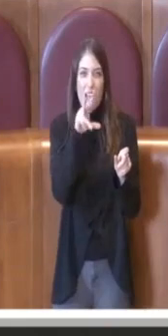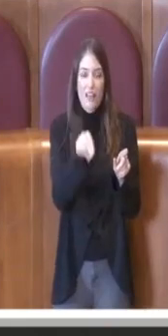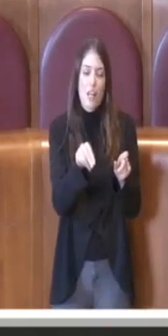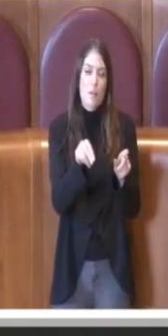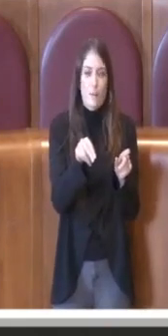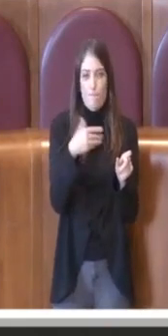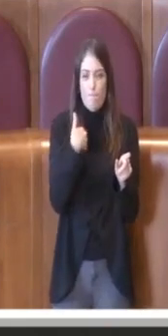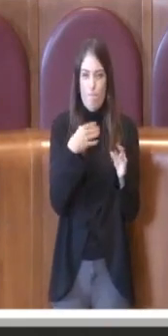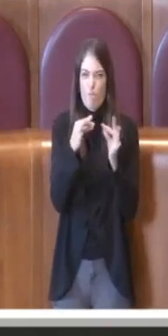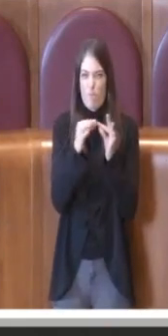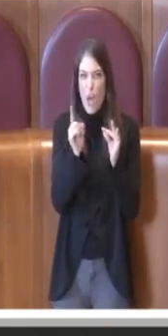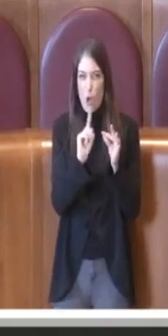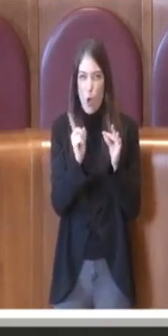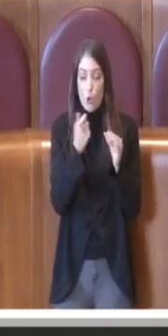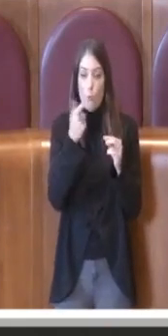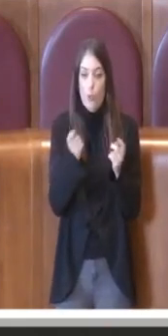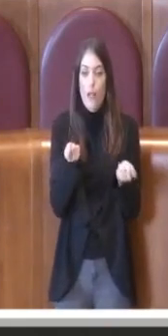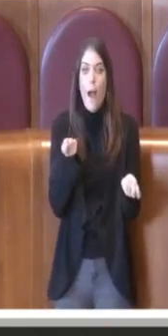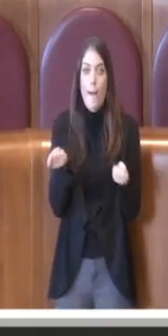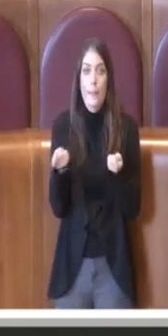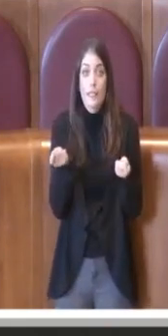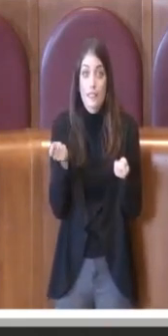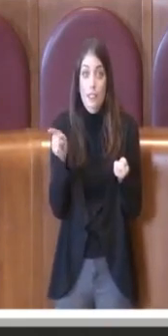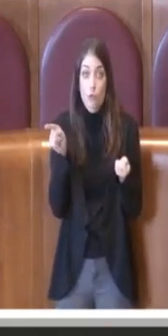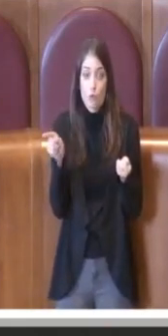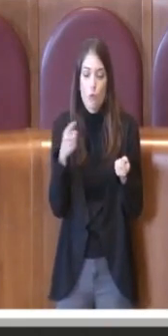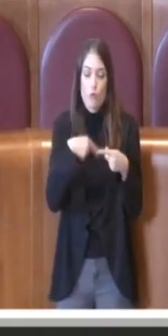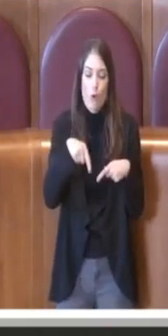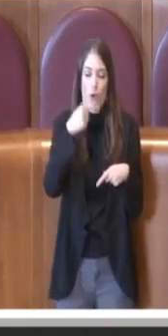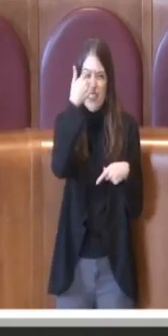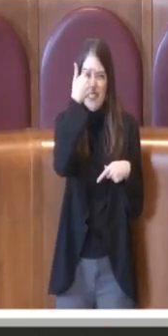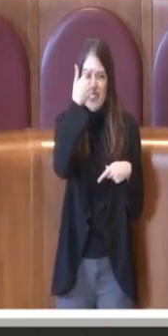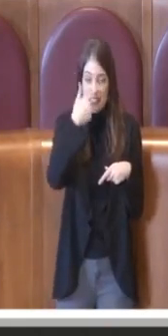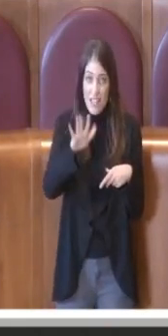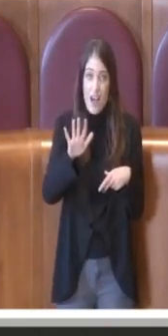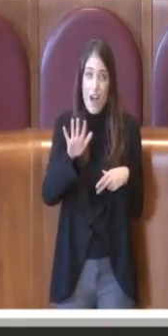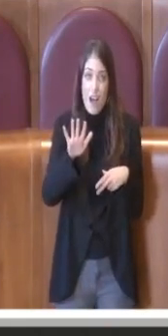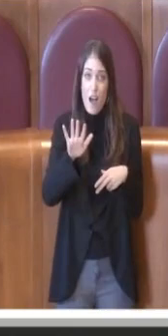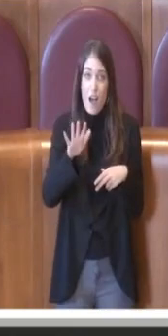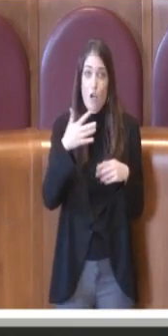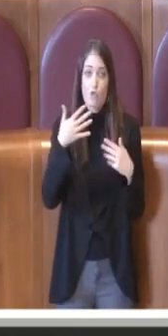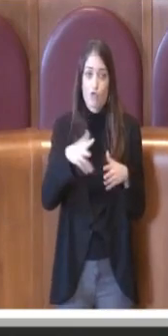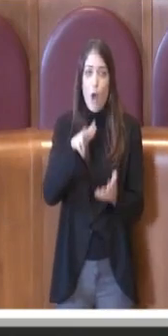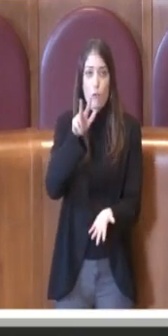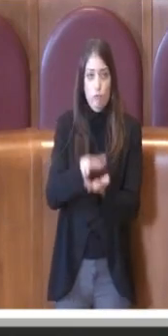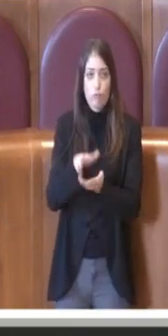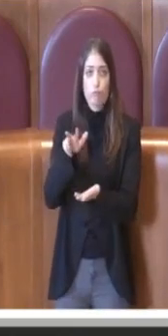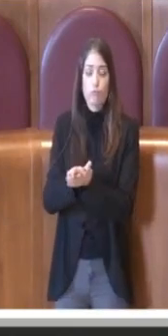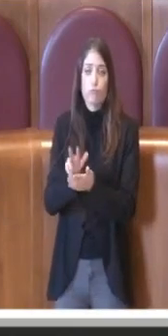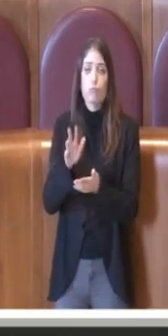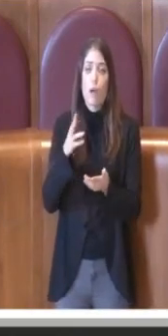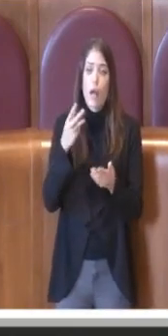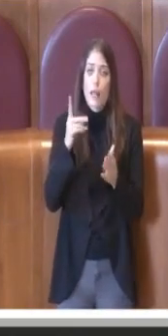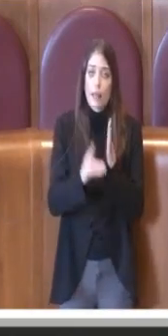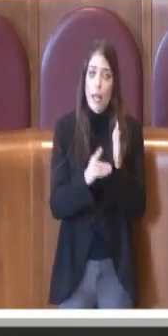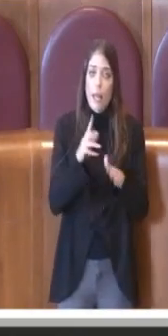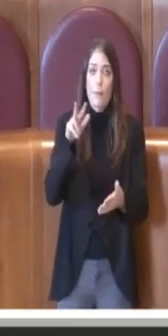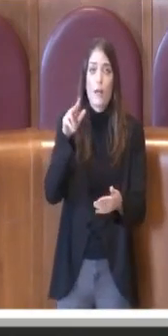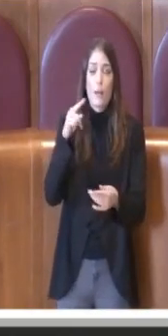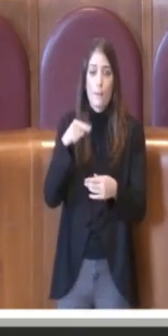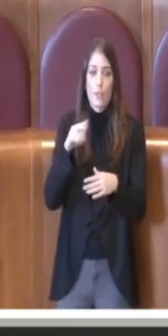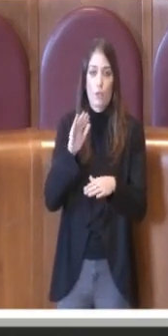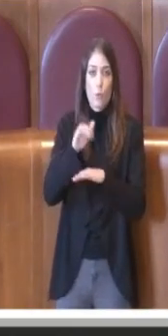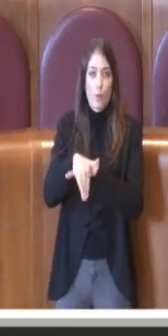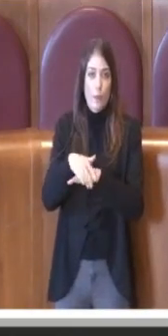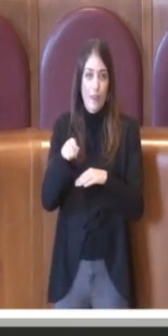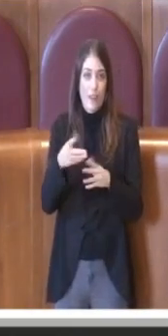perché questa amministrazione, come ben sappiamo, ha approvato una delibera per il superamento dei campi, ma